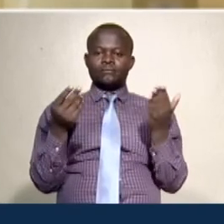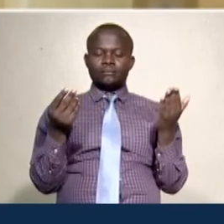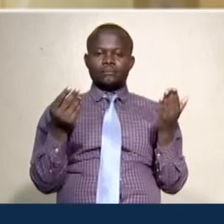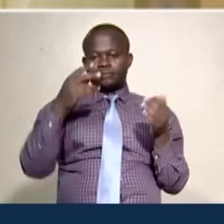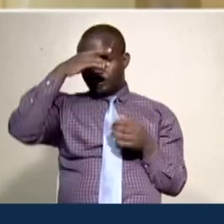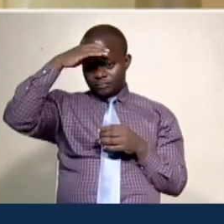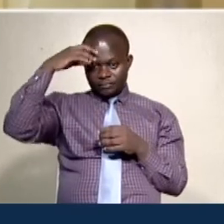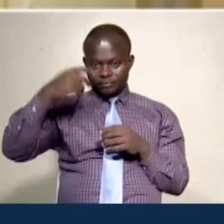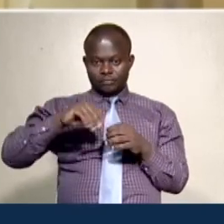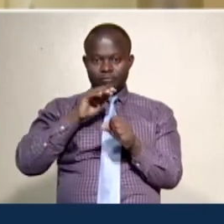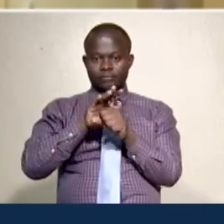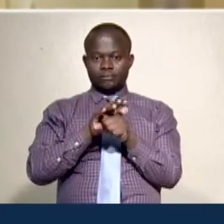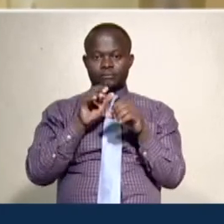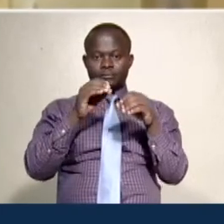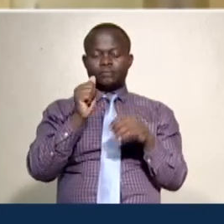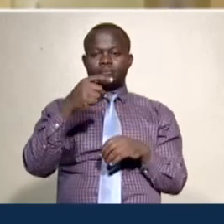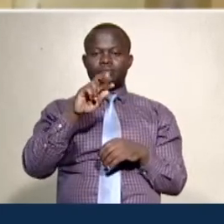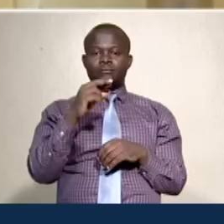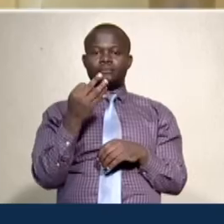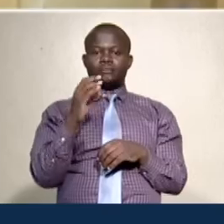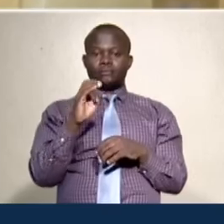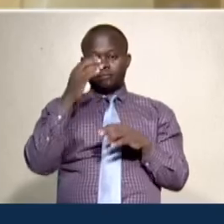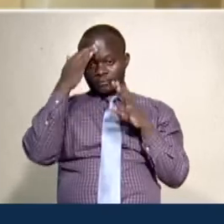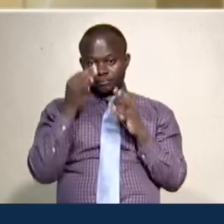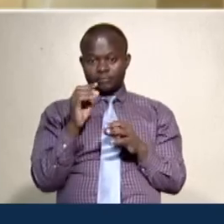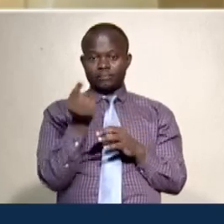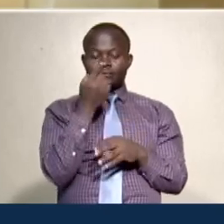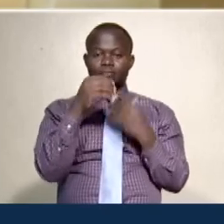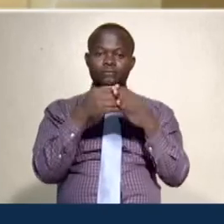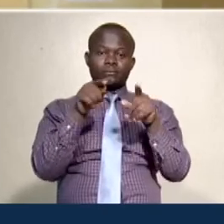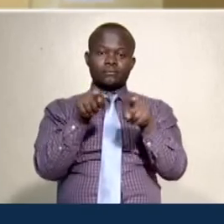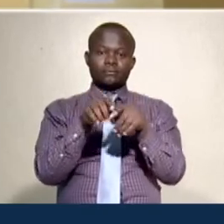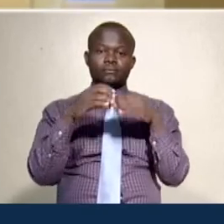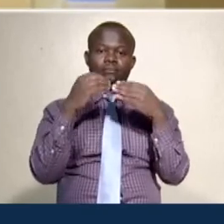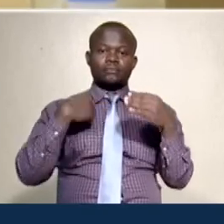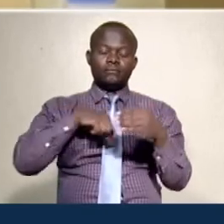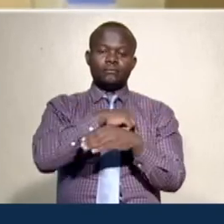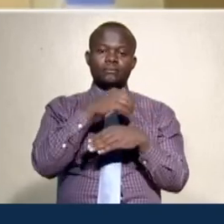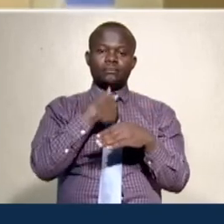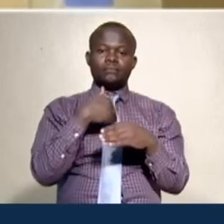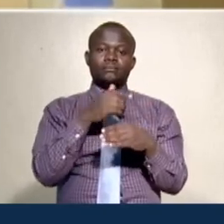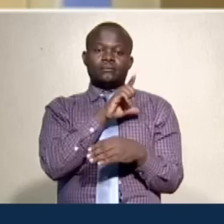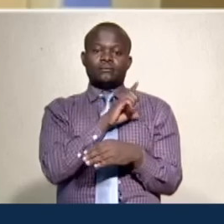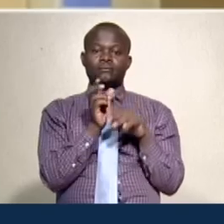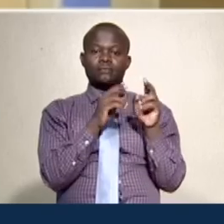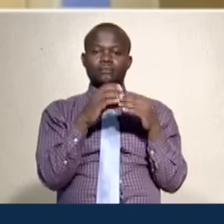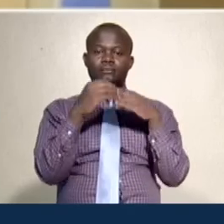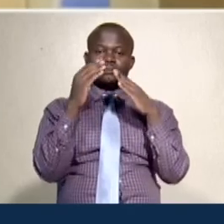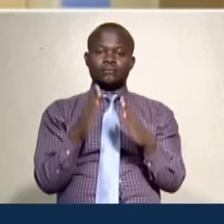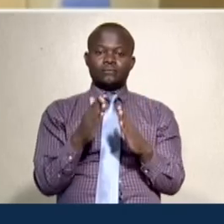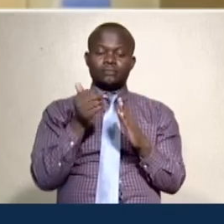biragoye cyane kuri ekipe ya APR. Imigabo n'imigambi rero ni imwe nk'iyo abayobozi bacu dufite n'amahirwe urusanzwe anayobora ari